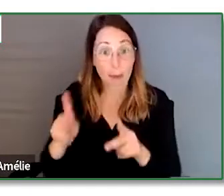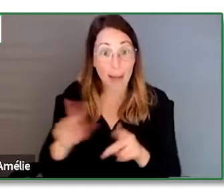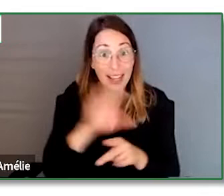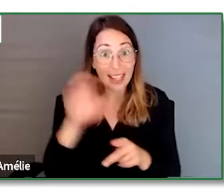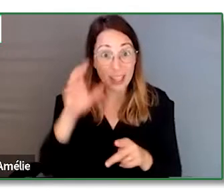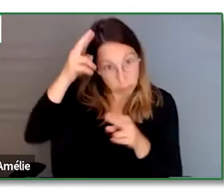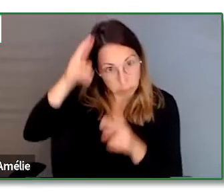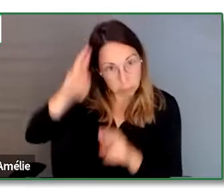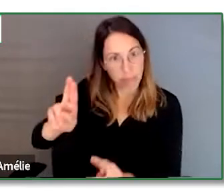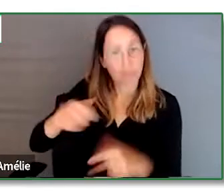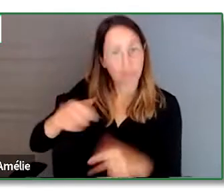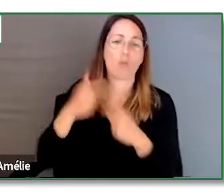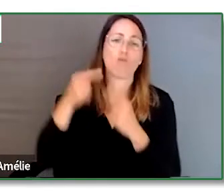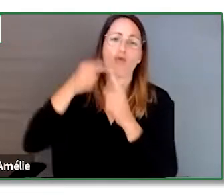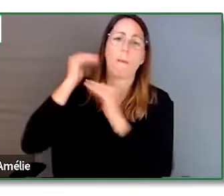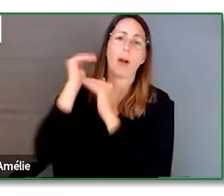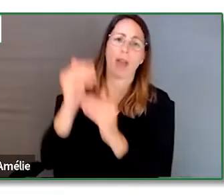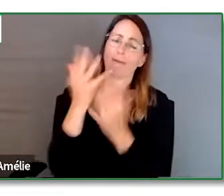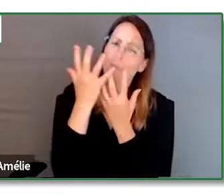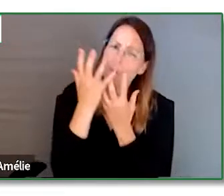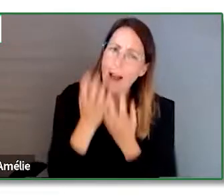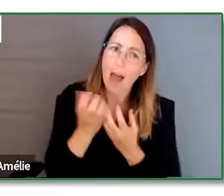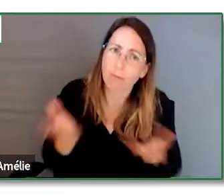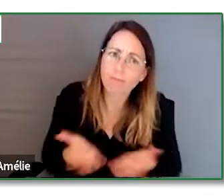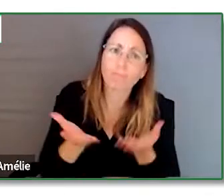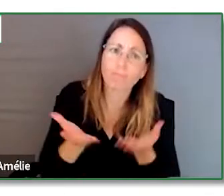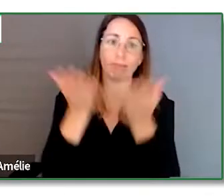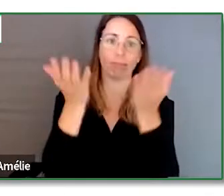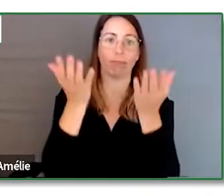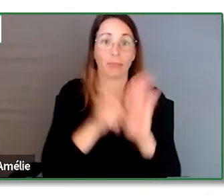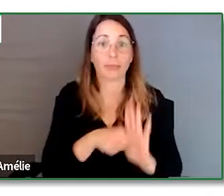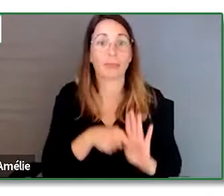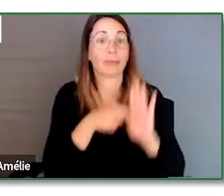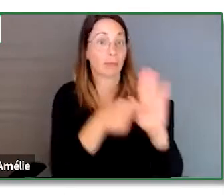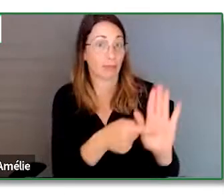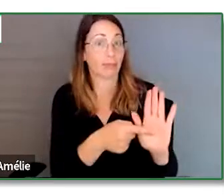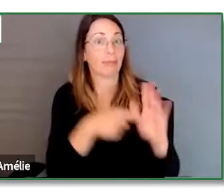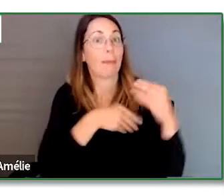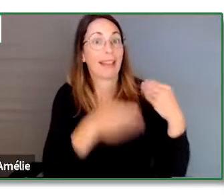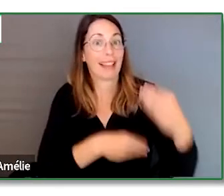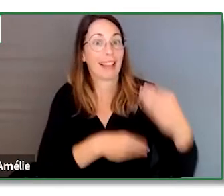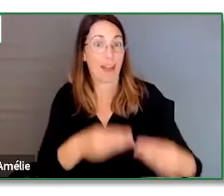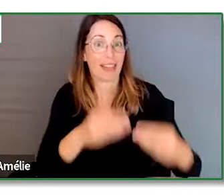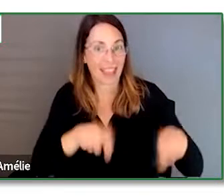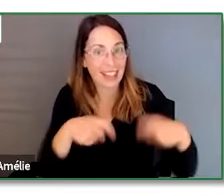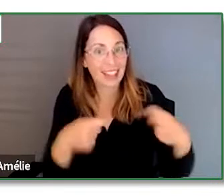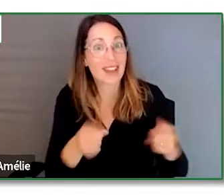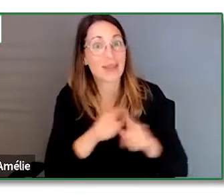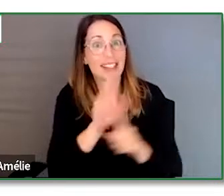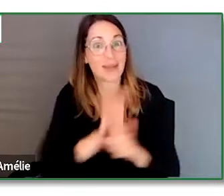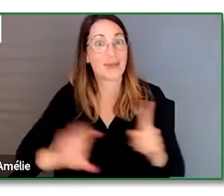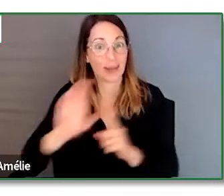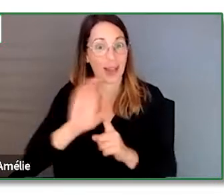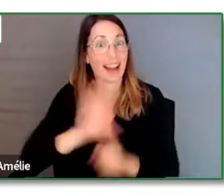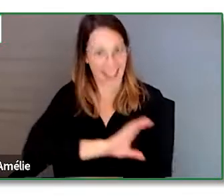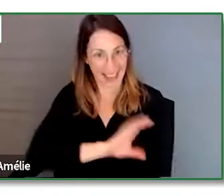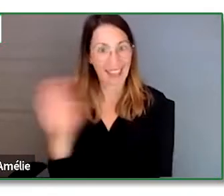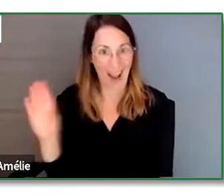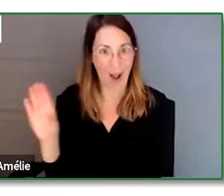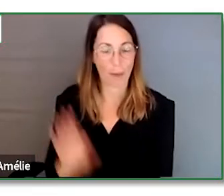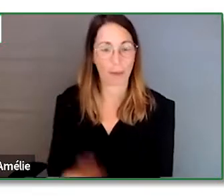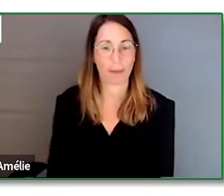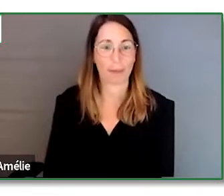valeur des exemples représentatifs du patrimoine naturel et culturel du Canada. et en favorisant chez le public la